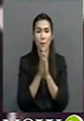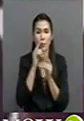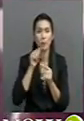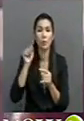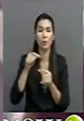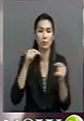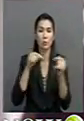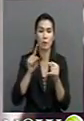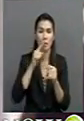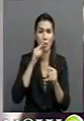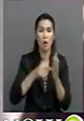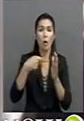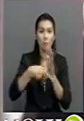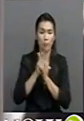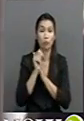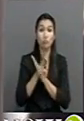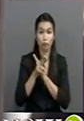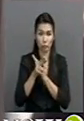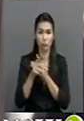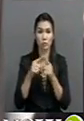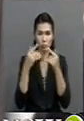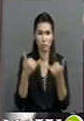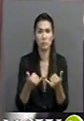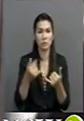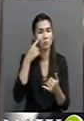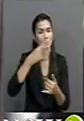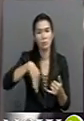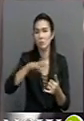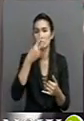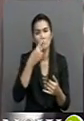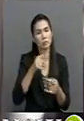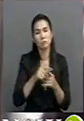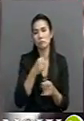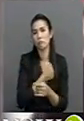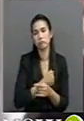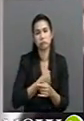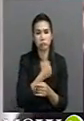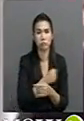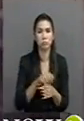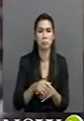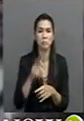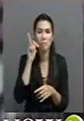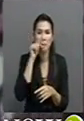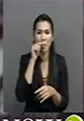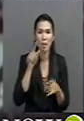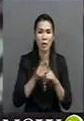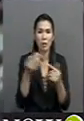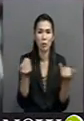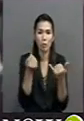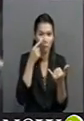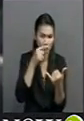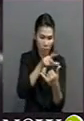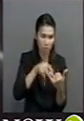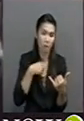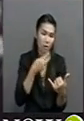ที่อำเภอลำลูกกาจังหวัดปทุมธานีฮะวันนี้บรรยากาศก็เต็มไปด้วยความโศกเศร้านะฮะทางคุณแม่เองพอเห็นร่างของลูก